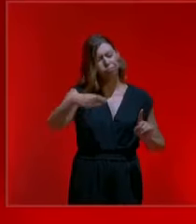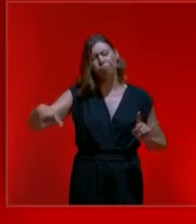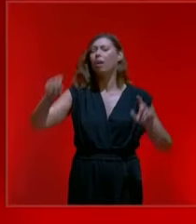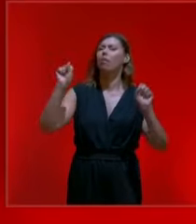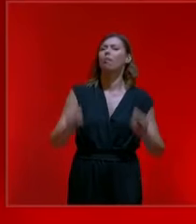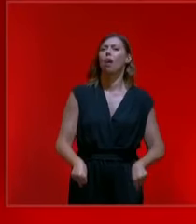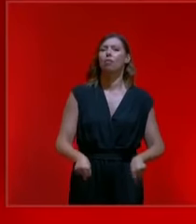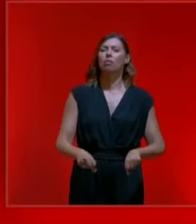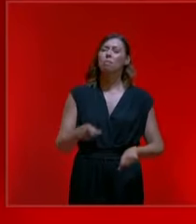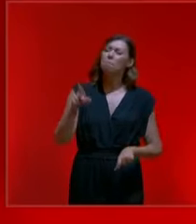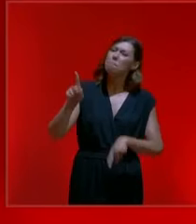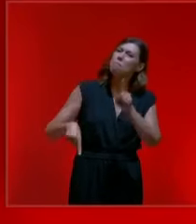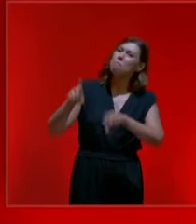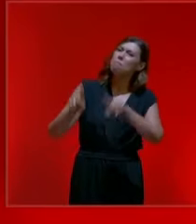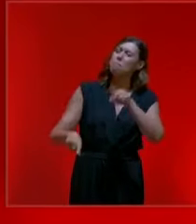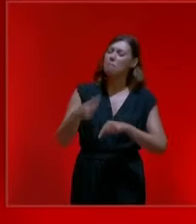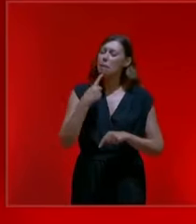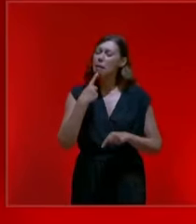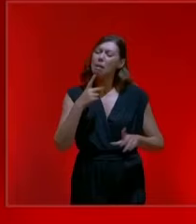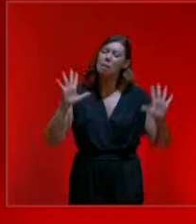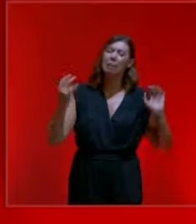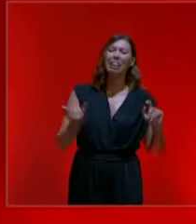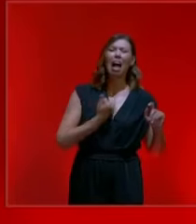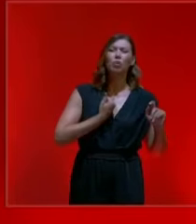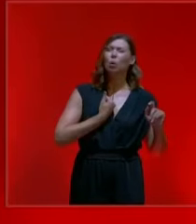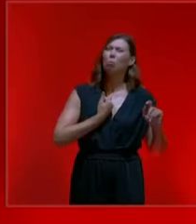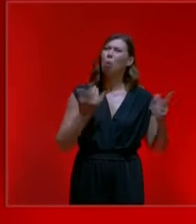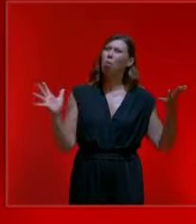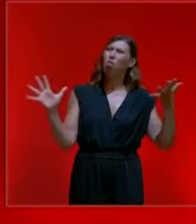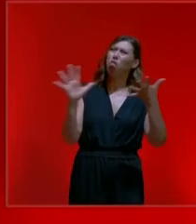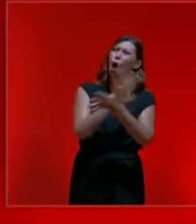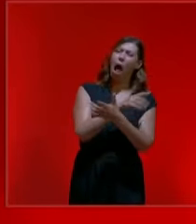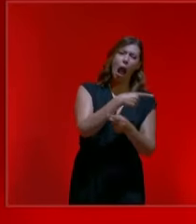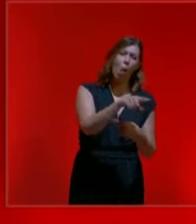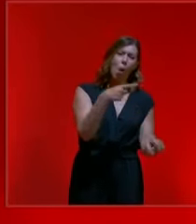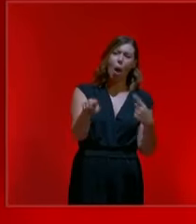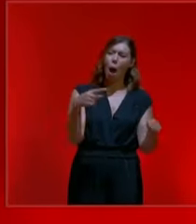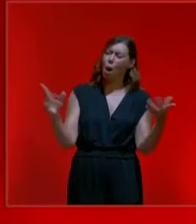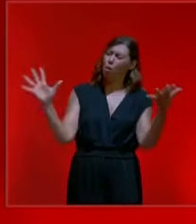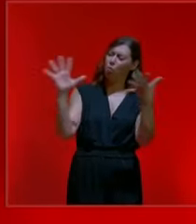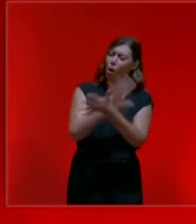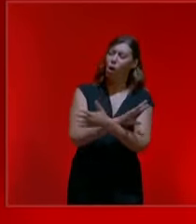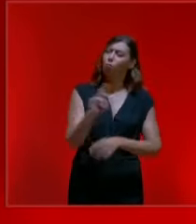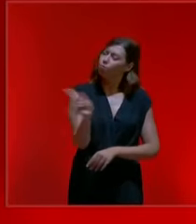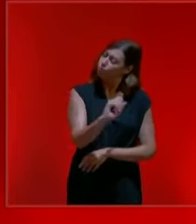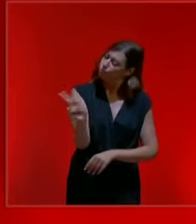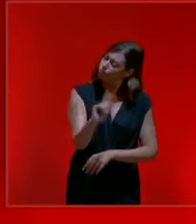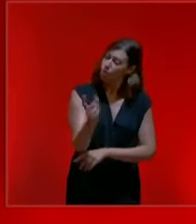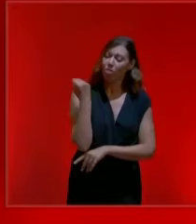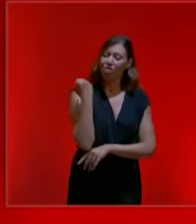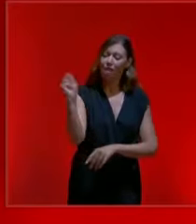ακούγονται ότι έχουμε ταυτότητα προσδιορίστη. Όχι. Η ταυτότητά μας